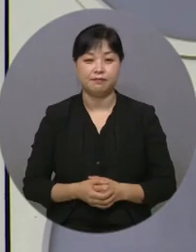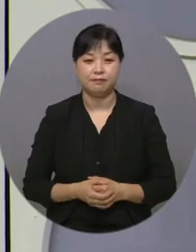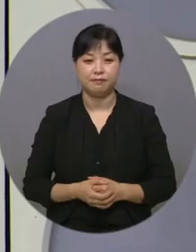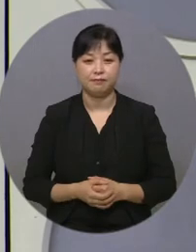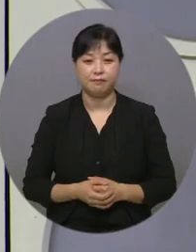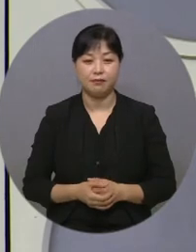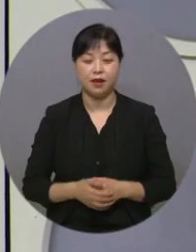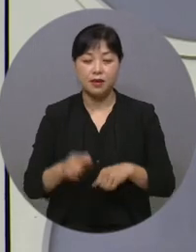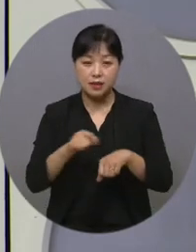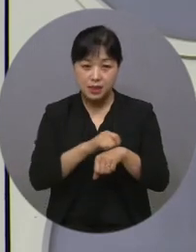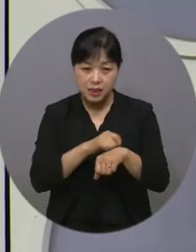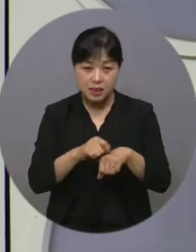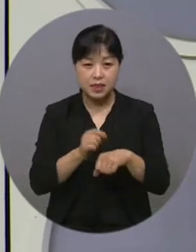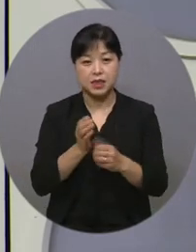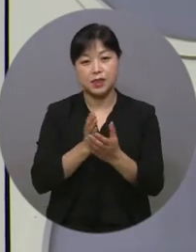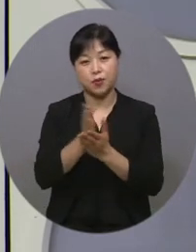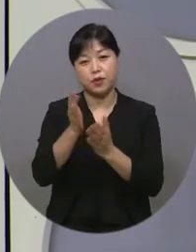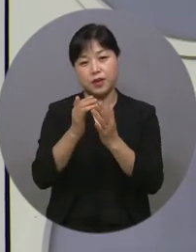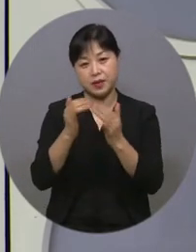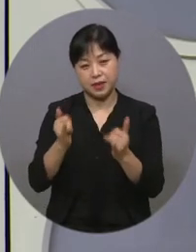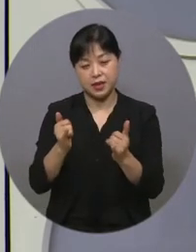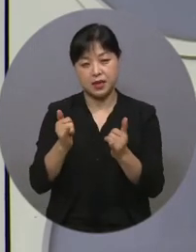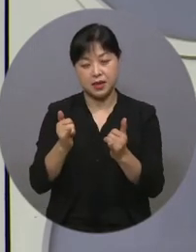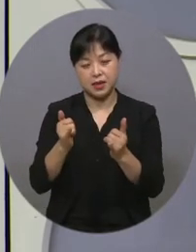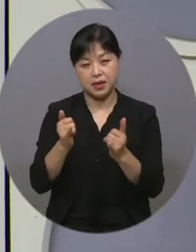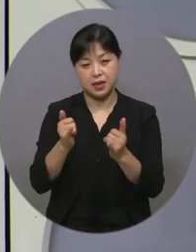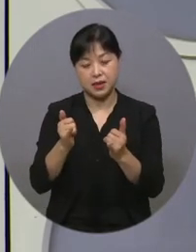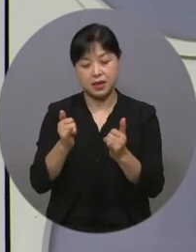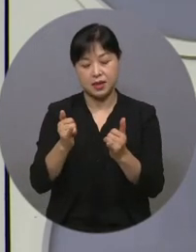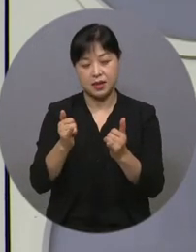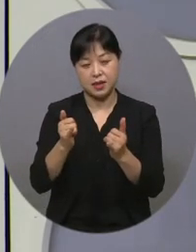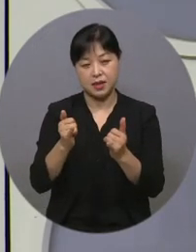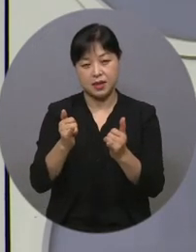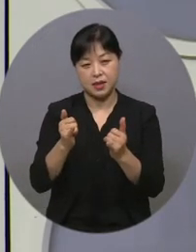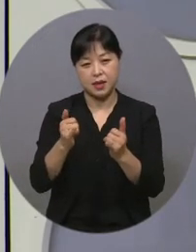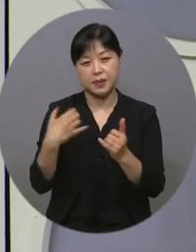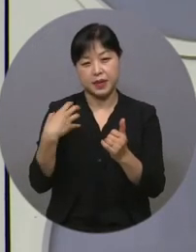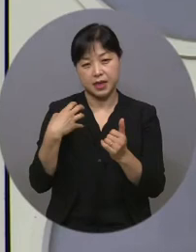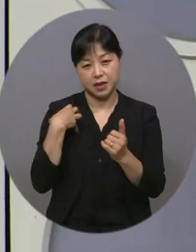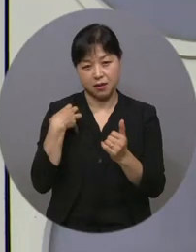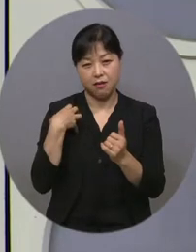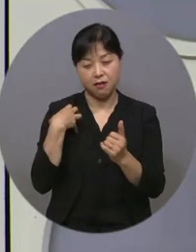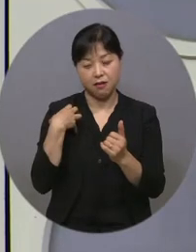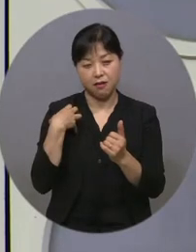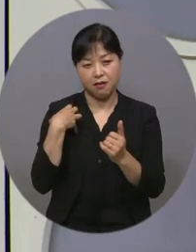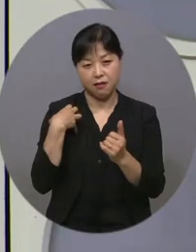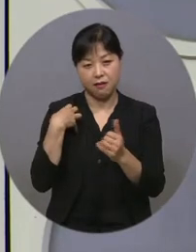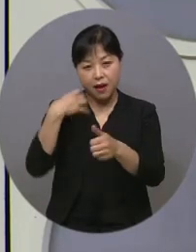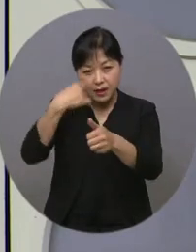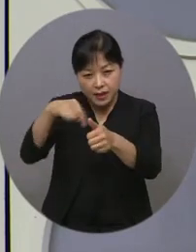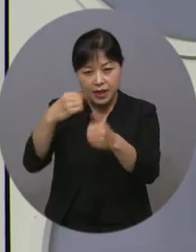특히 전문가들이 맡아서 해야 될 학교 생활에